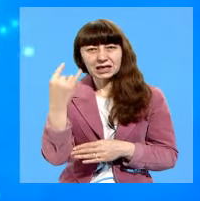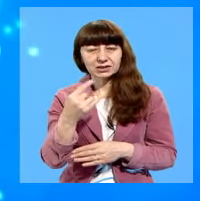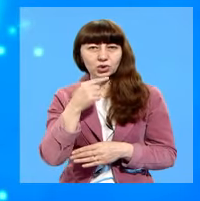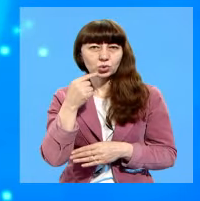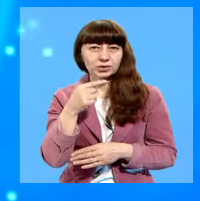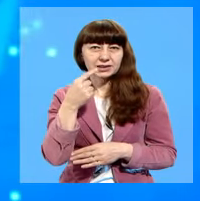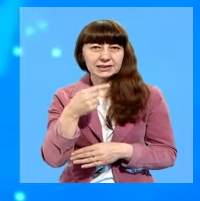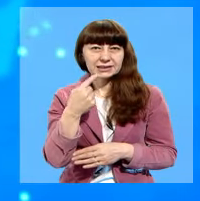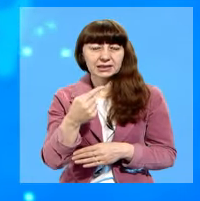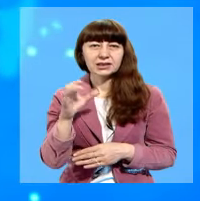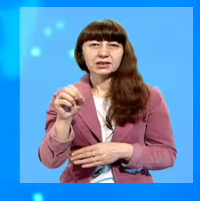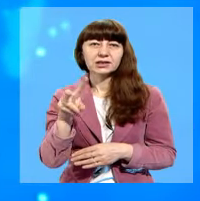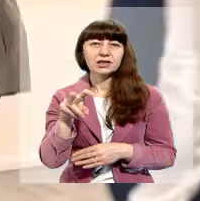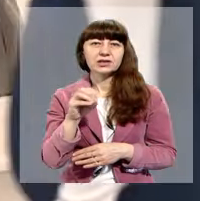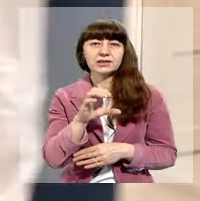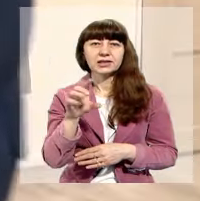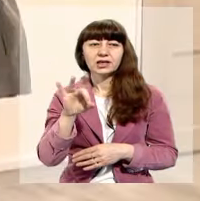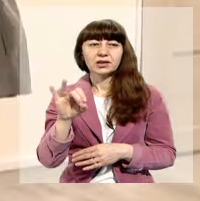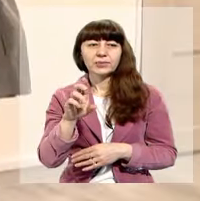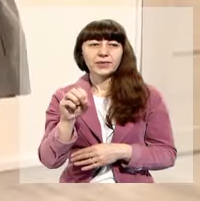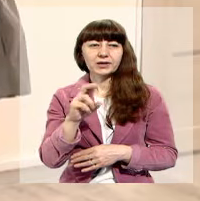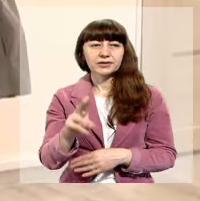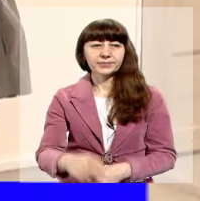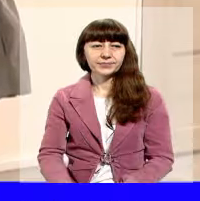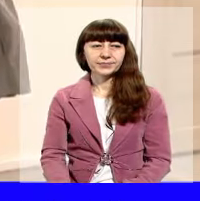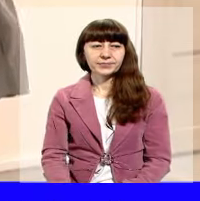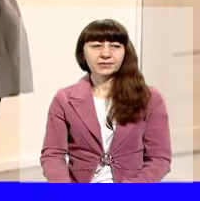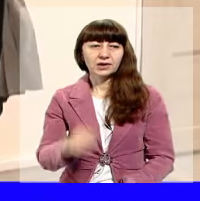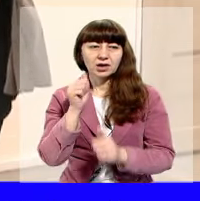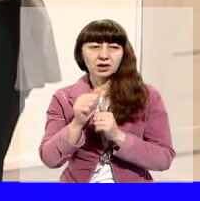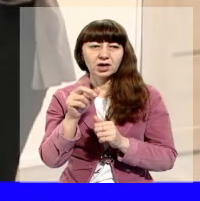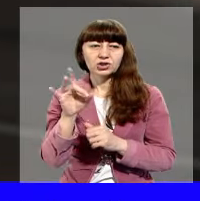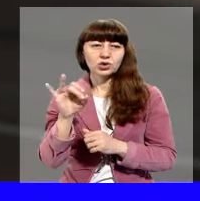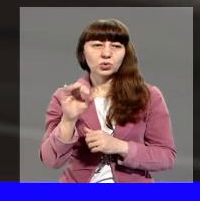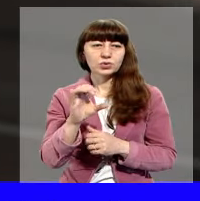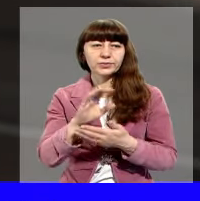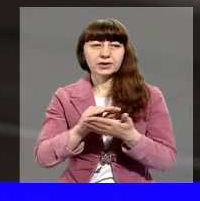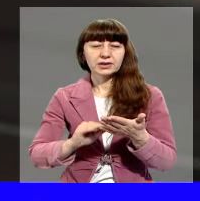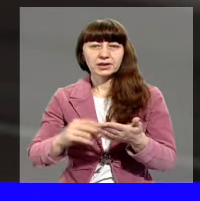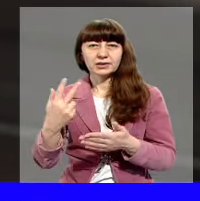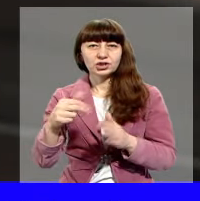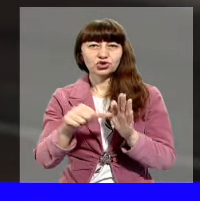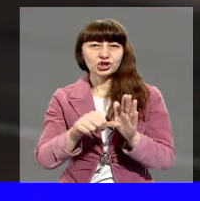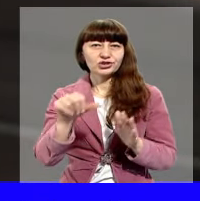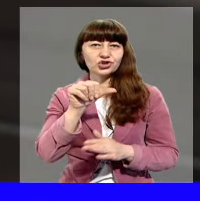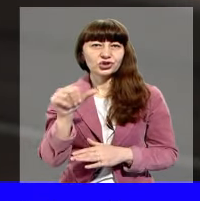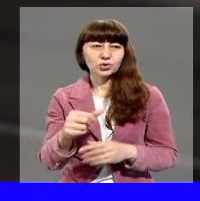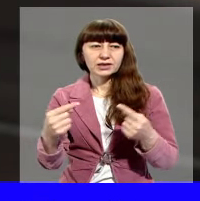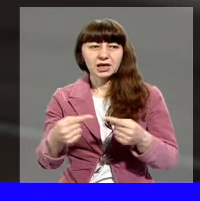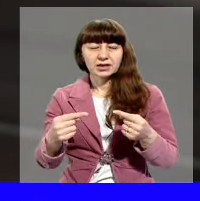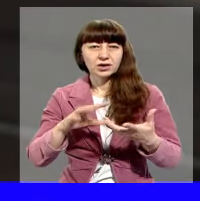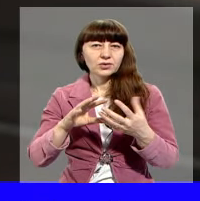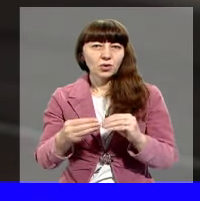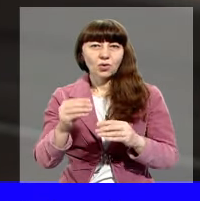министрлігінің баспасөз қызметі мәлімдеді. Әр курстың ұзақтығы 36 сағаттан асады. Онлайн оқыту кәсіптік